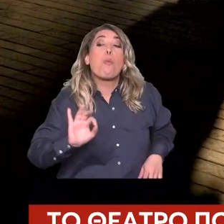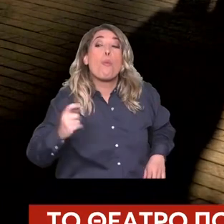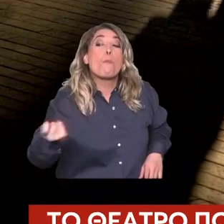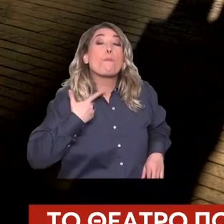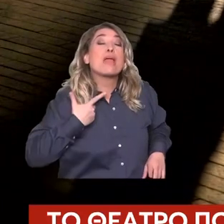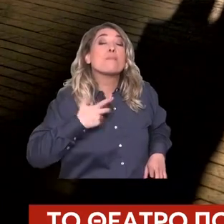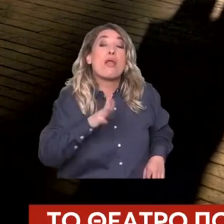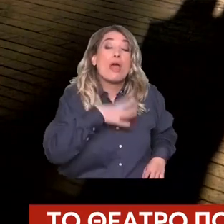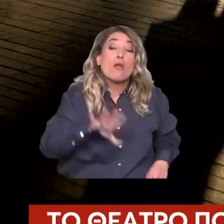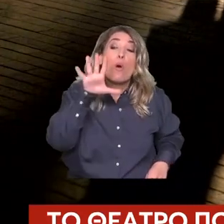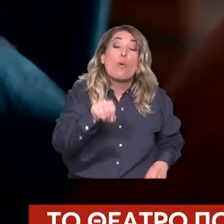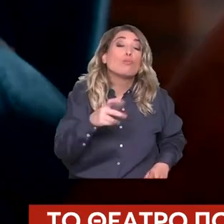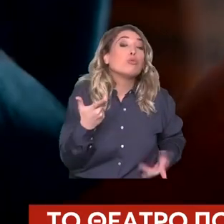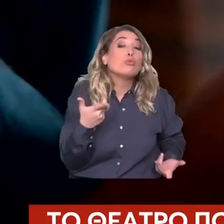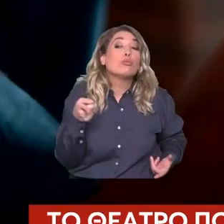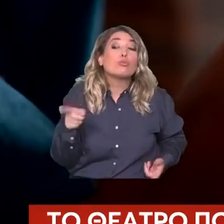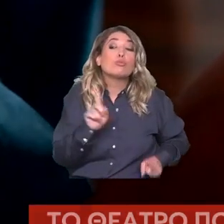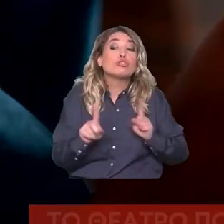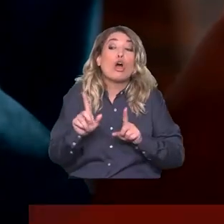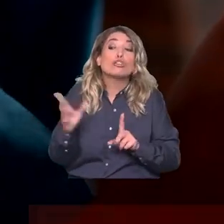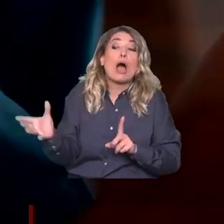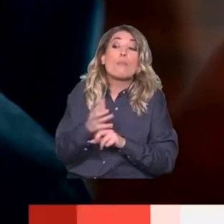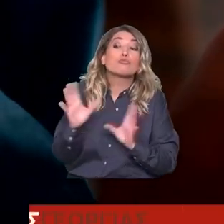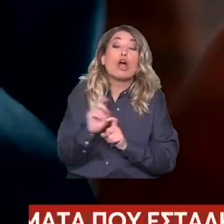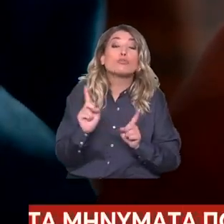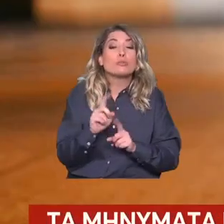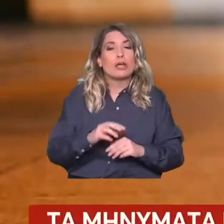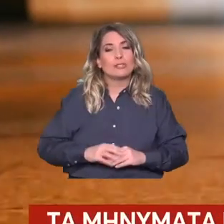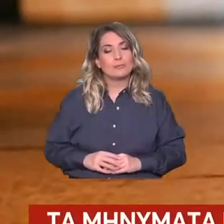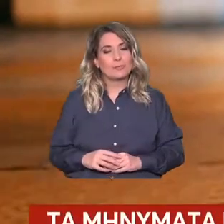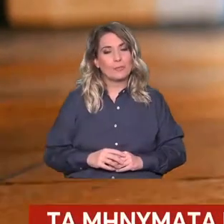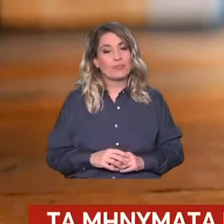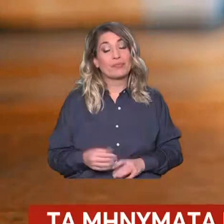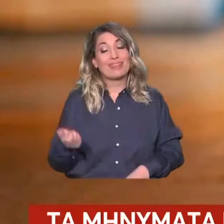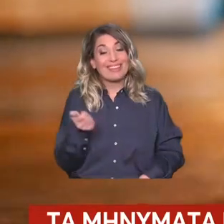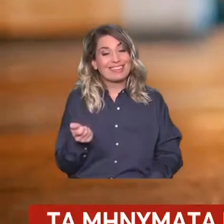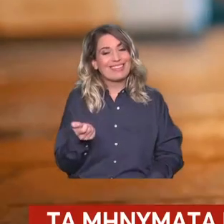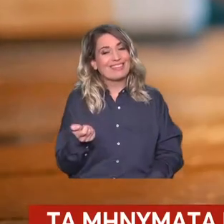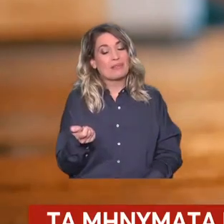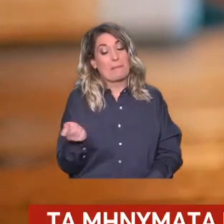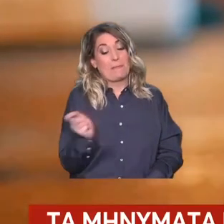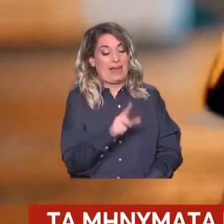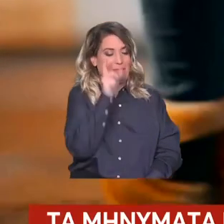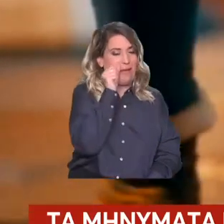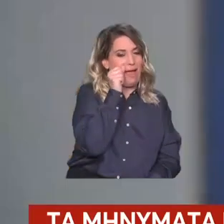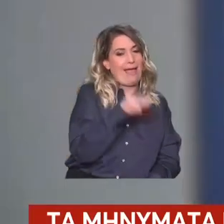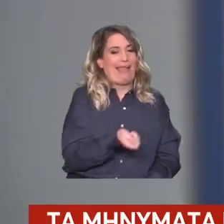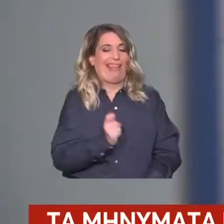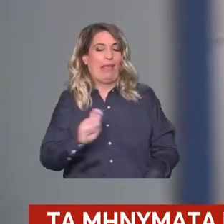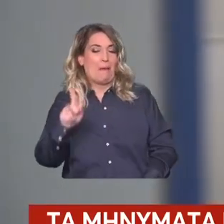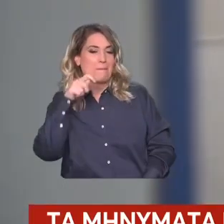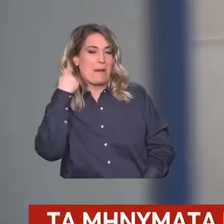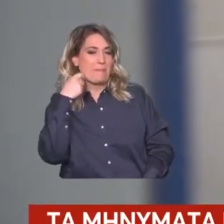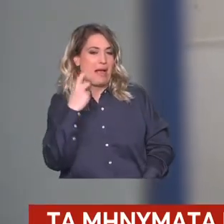το μήνυμα στη μητέρα της. Αυτά τα δύο μηνύματα που εστάλησαν από το κινητό της δολοφονημένης Γεωργίας στις 2 Ιανουαρίου μπήκαν